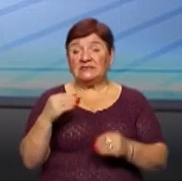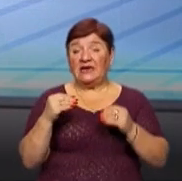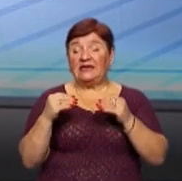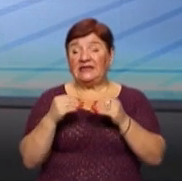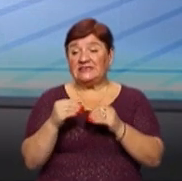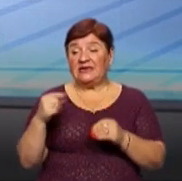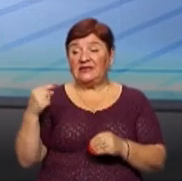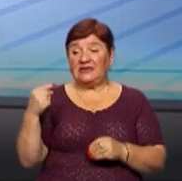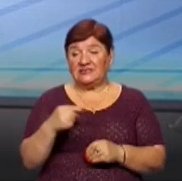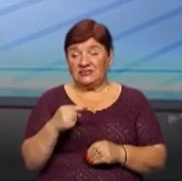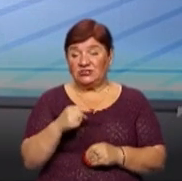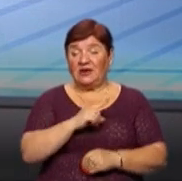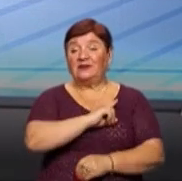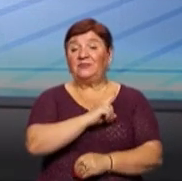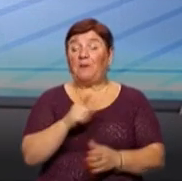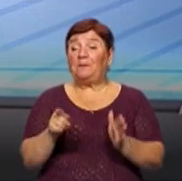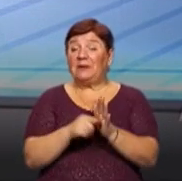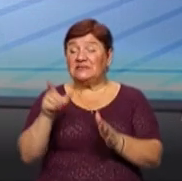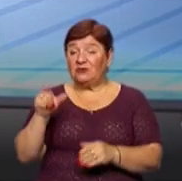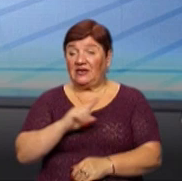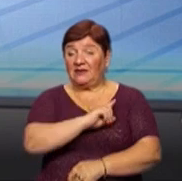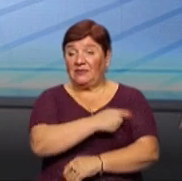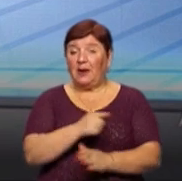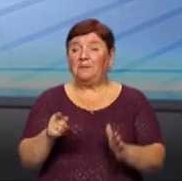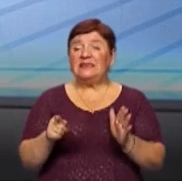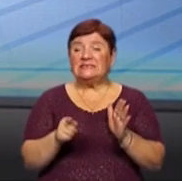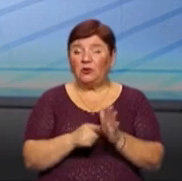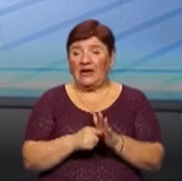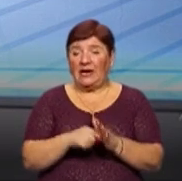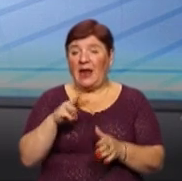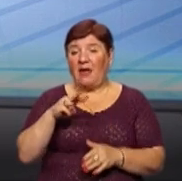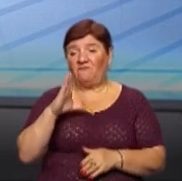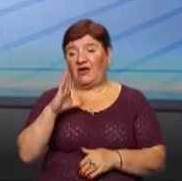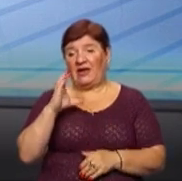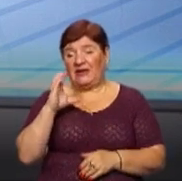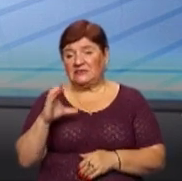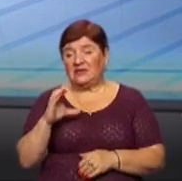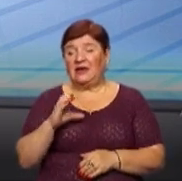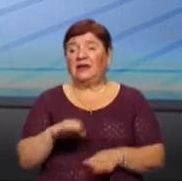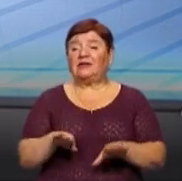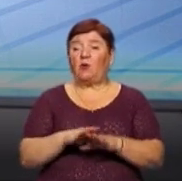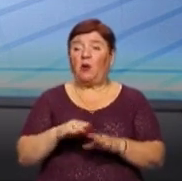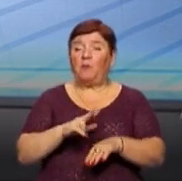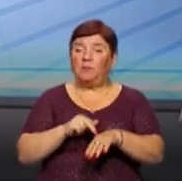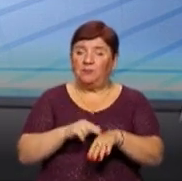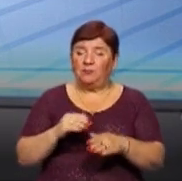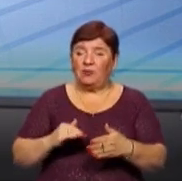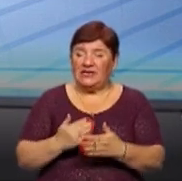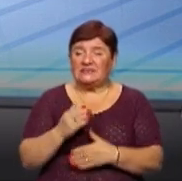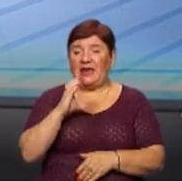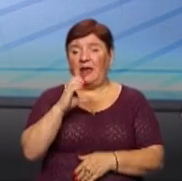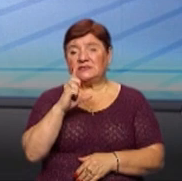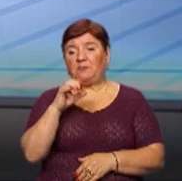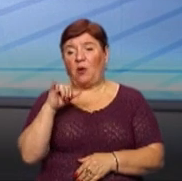10 540 пенсіонерів силових структур. Туди відносяться і пенсіонери МВС, тобто сьогоднішні поліції, пенсіонери